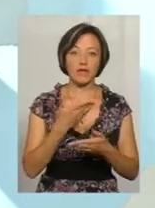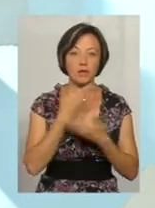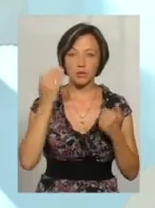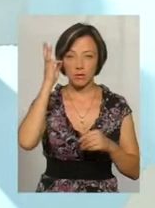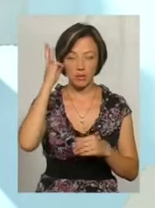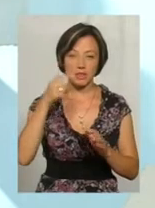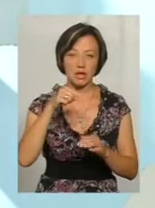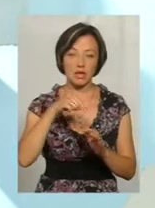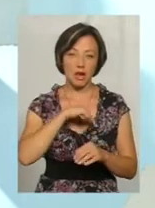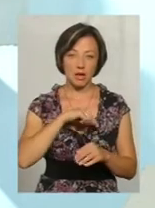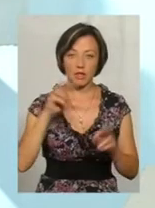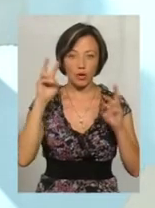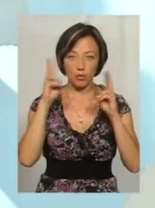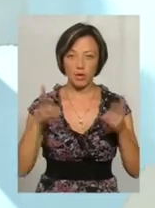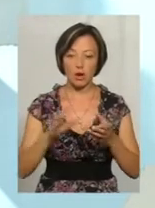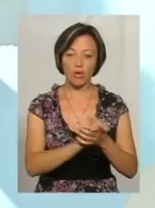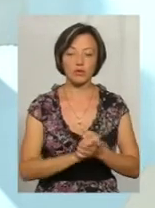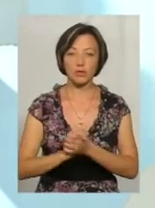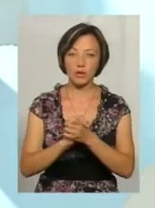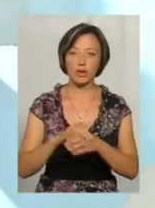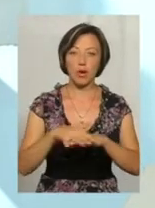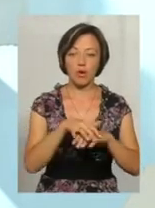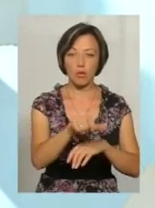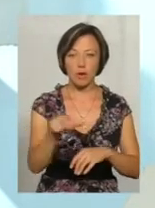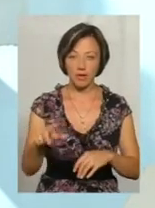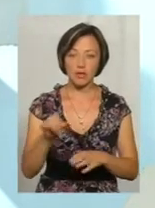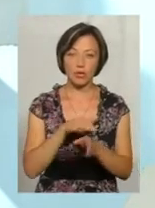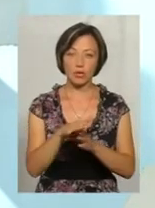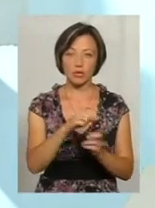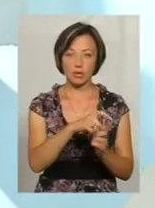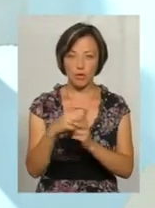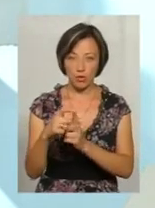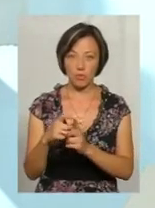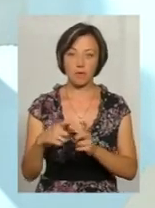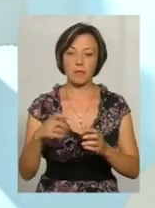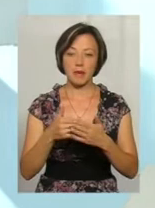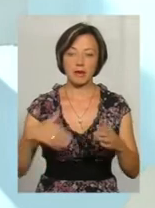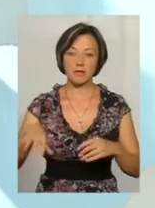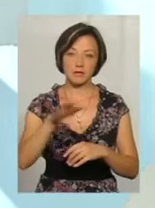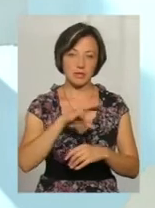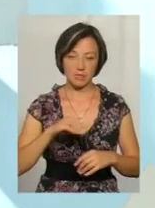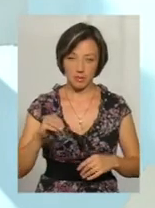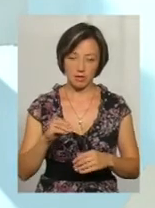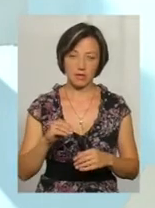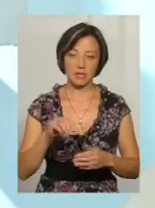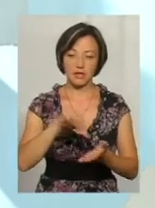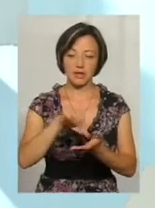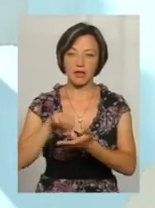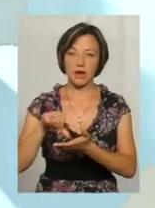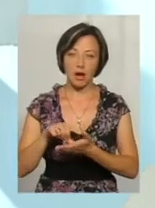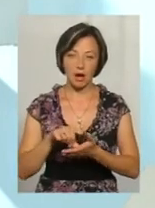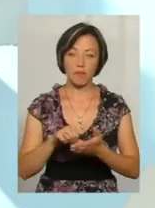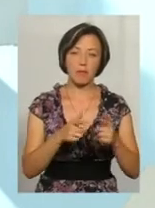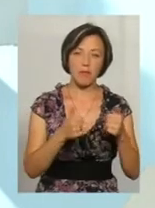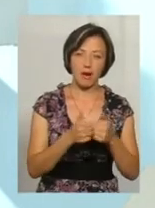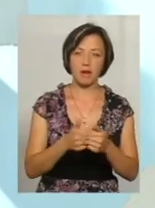дипломатичних якостей, невміння консолідувати громадськість та тримати слово як перед колегами по партії, так і партійними волонтерами, так і перед представниками інших політичних сил,